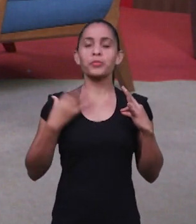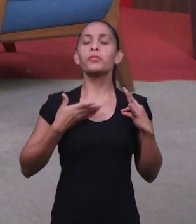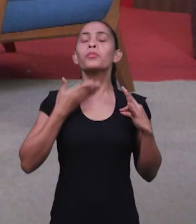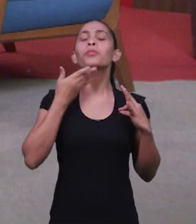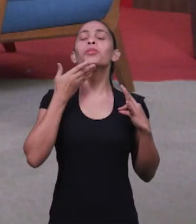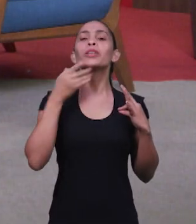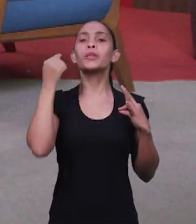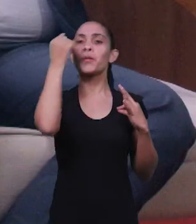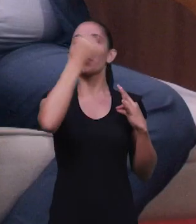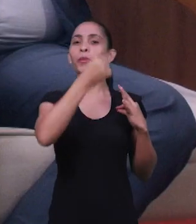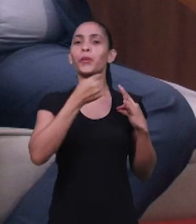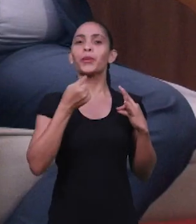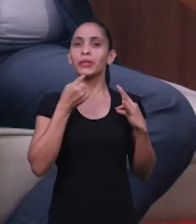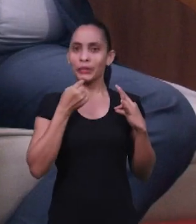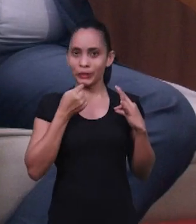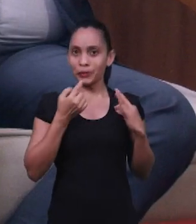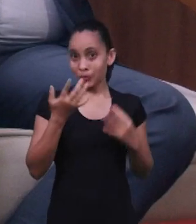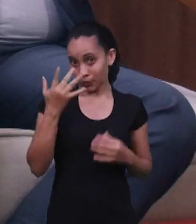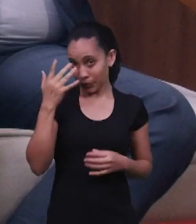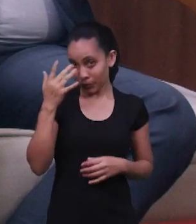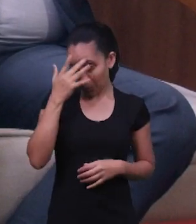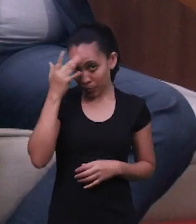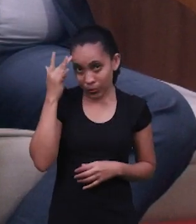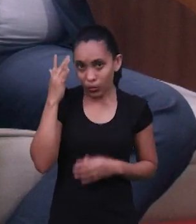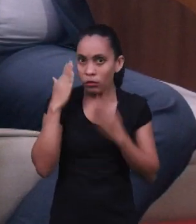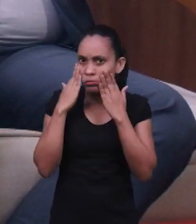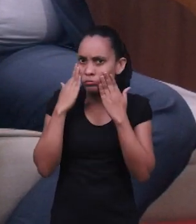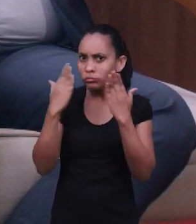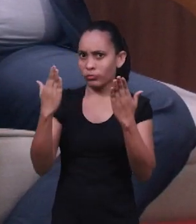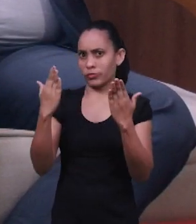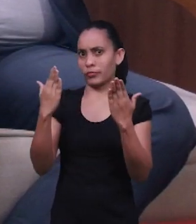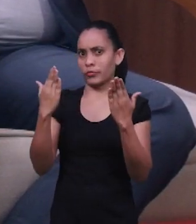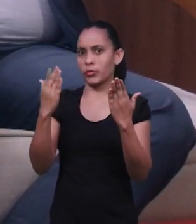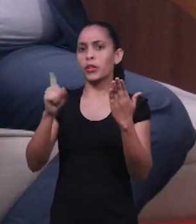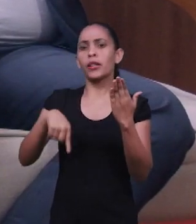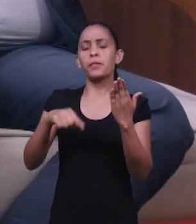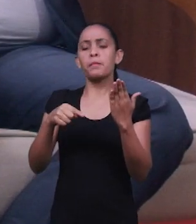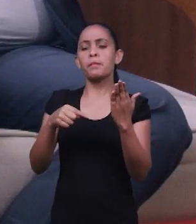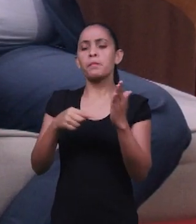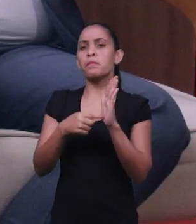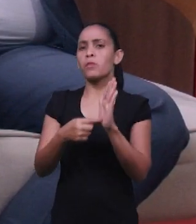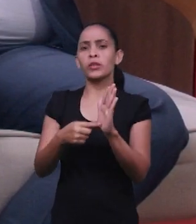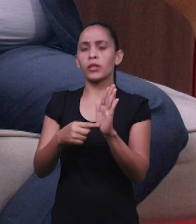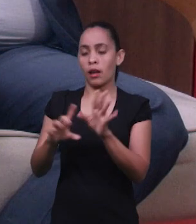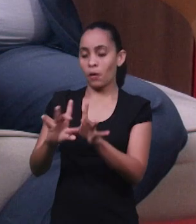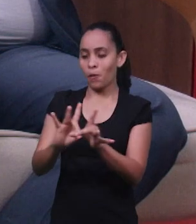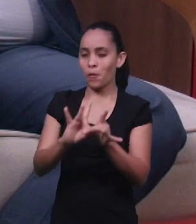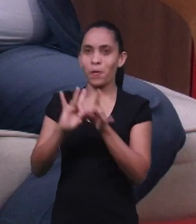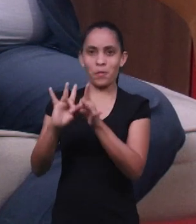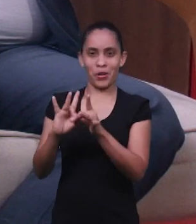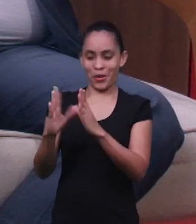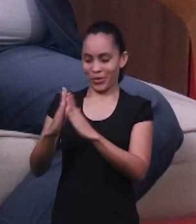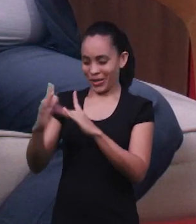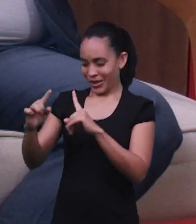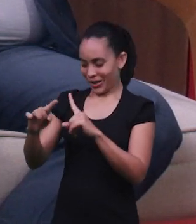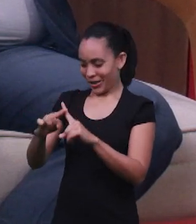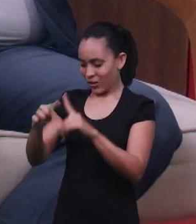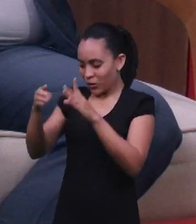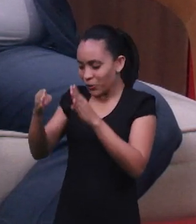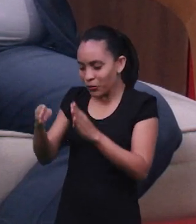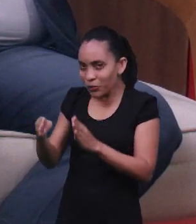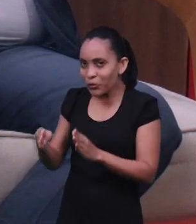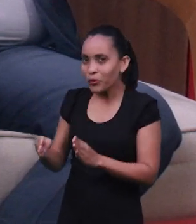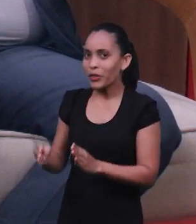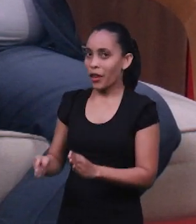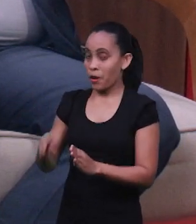visage, les joues de la personne. Donc c'est dans la communion de l'Église que le Seigneur, il embellit l'Église avec